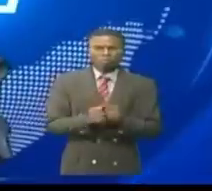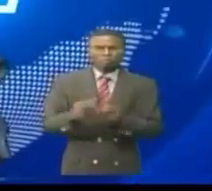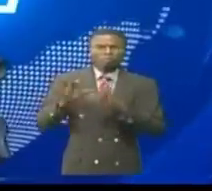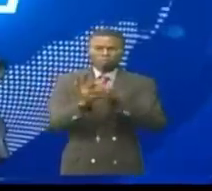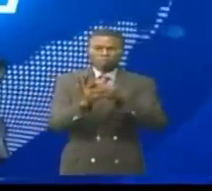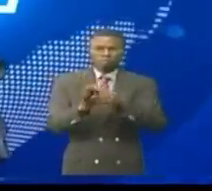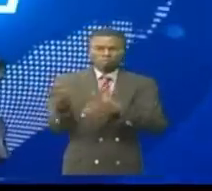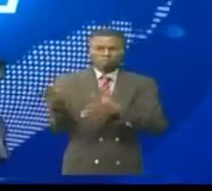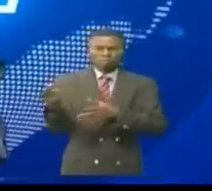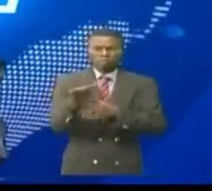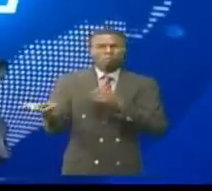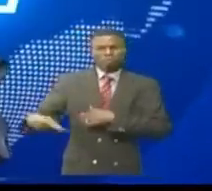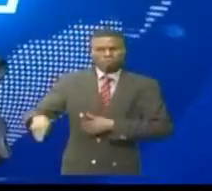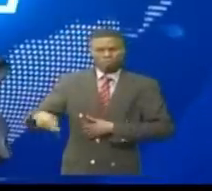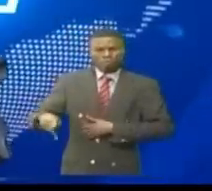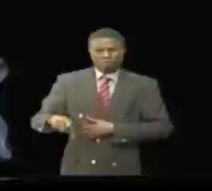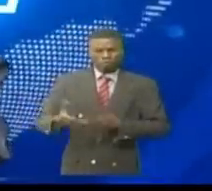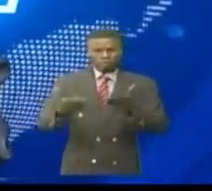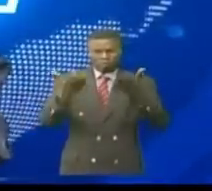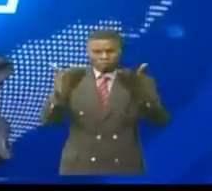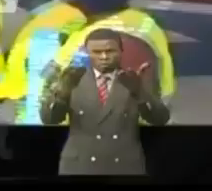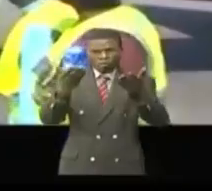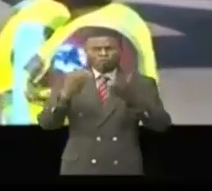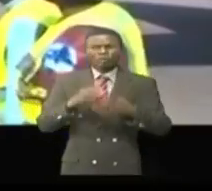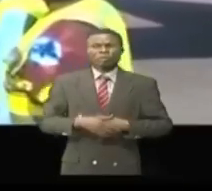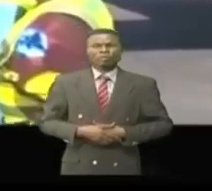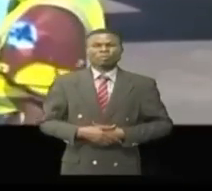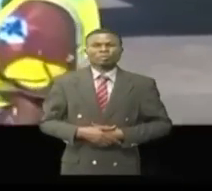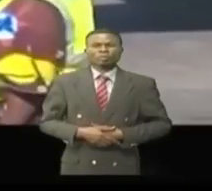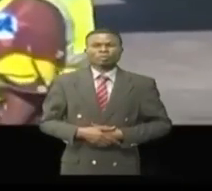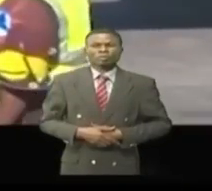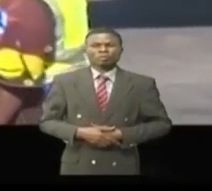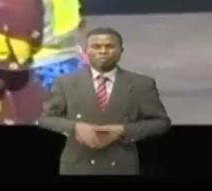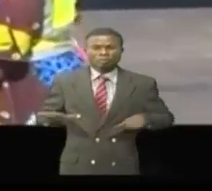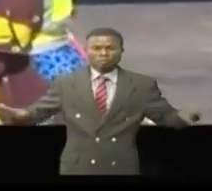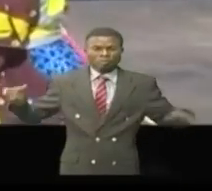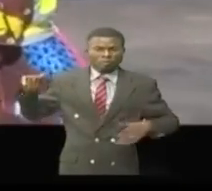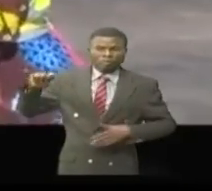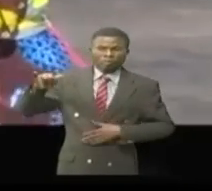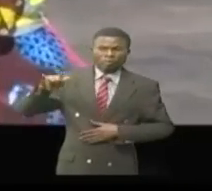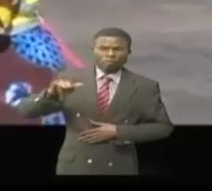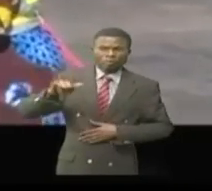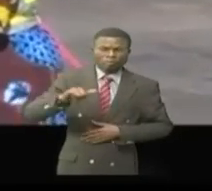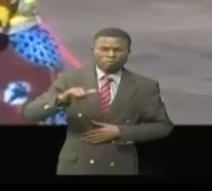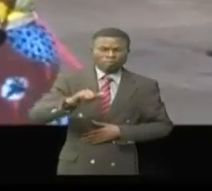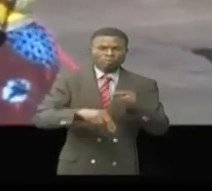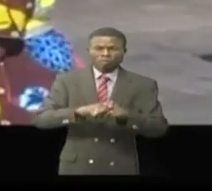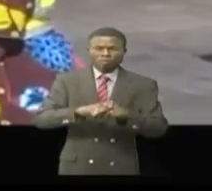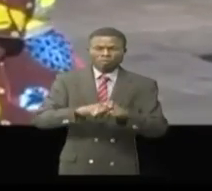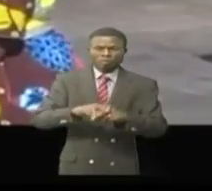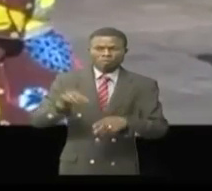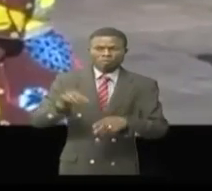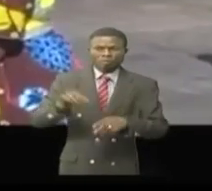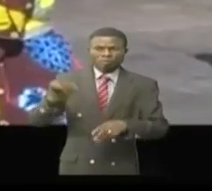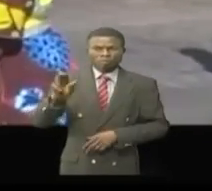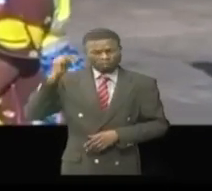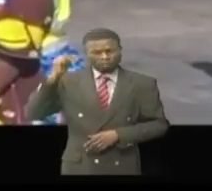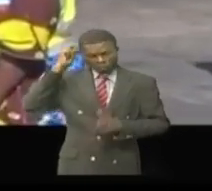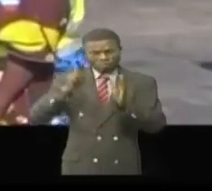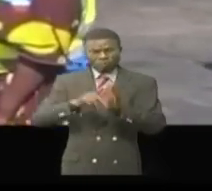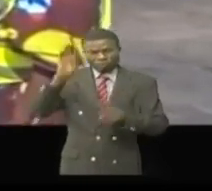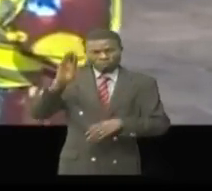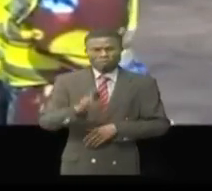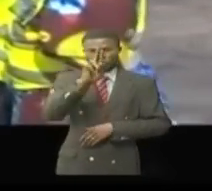coopération interprovinciale. Regardez ça en images. D'avion à l'aéroport national d'Isiro Matari, le gouverneur du